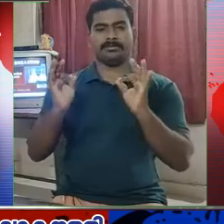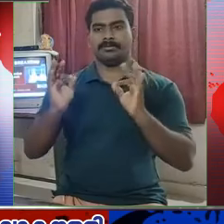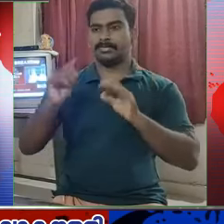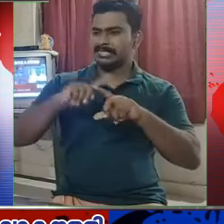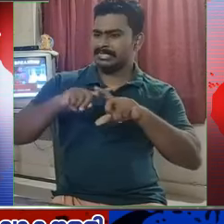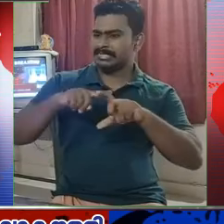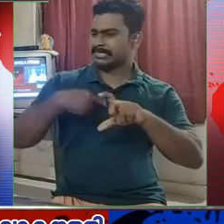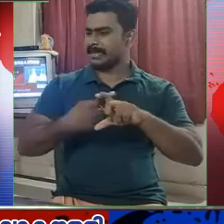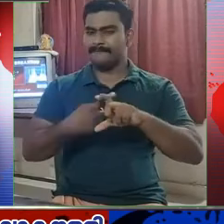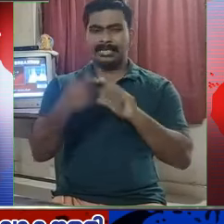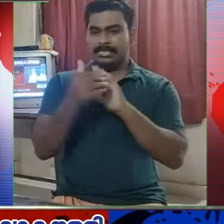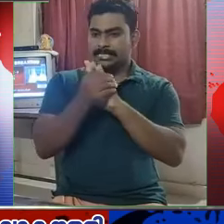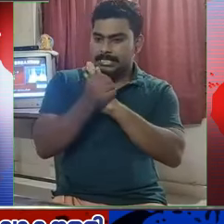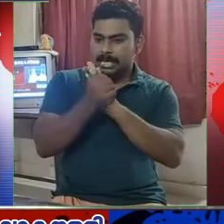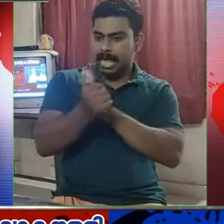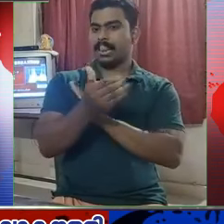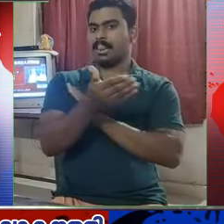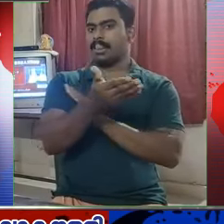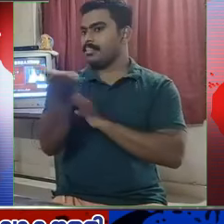കോട്ടയത്ത് തന്നെ